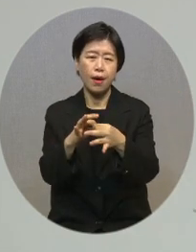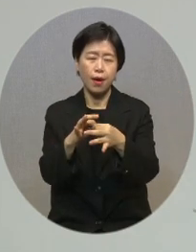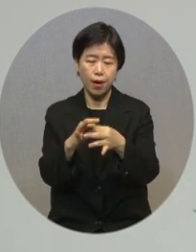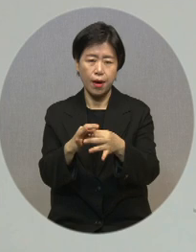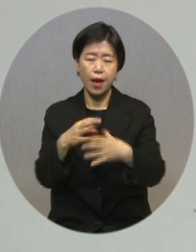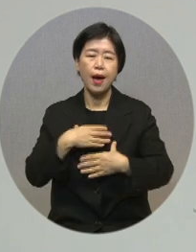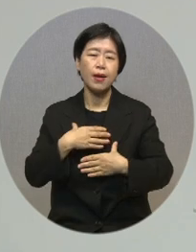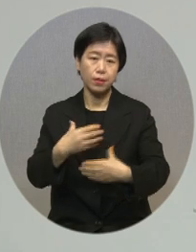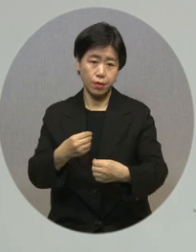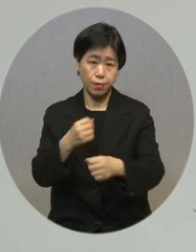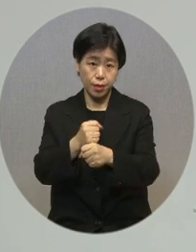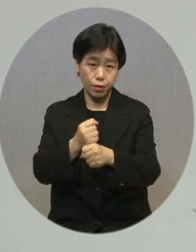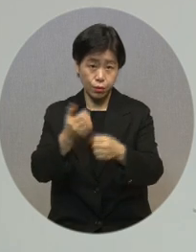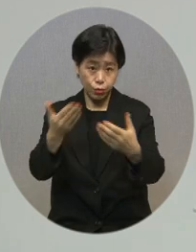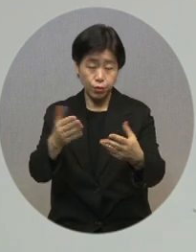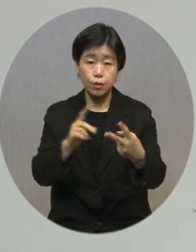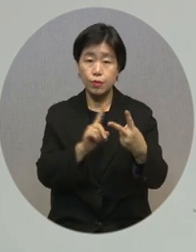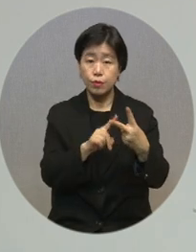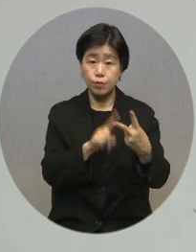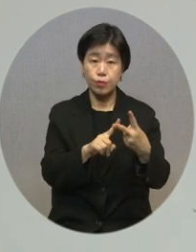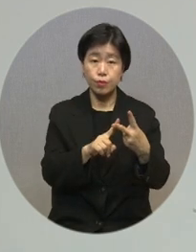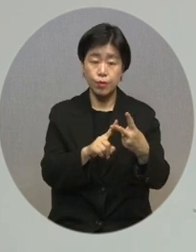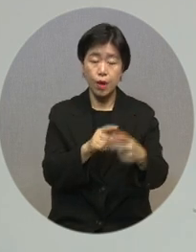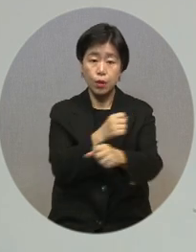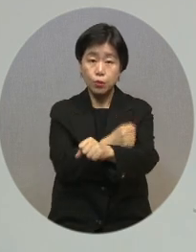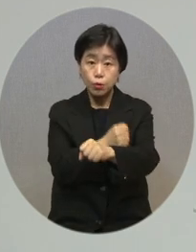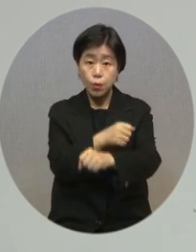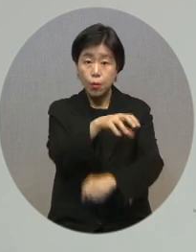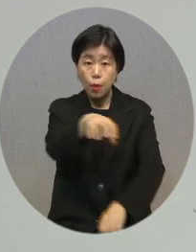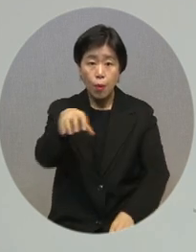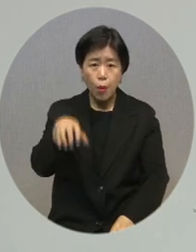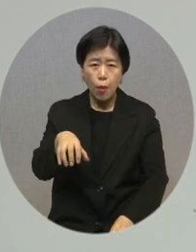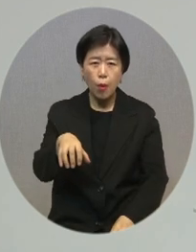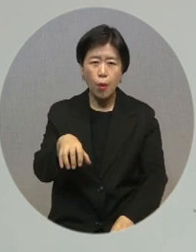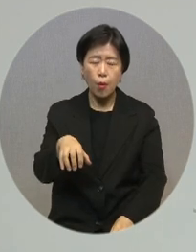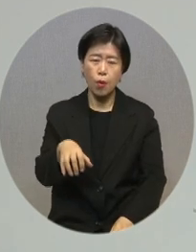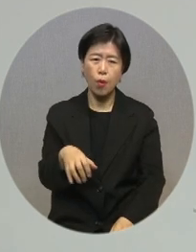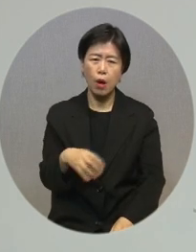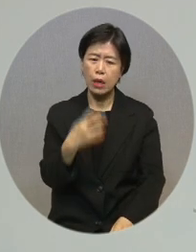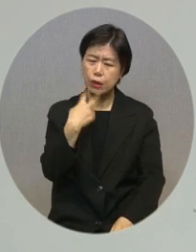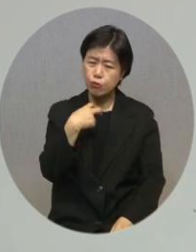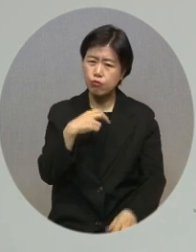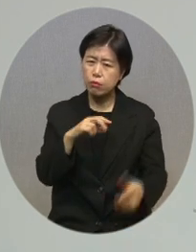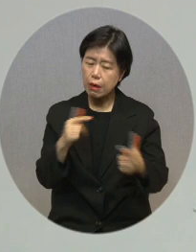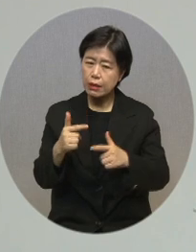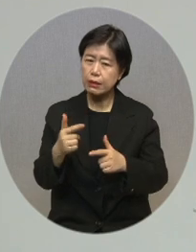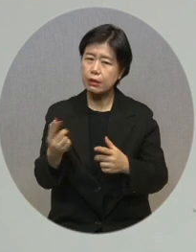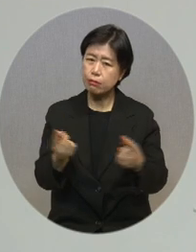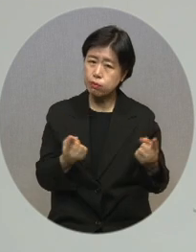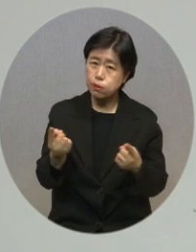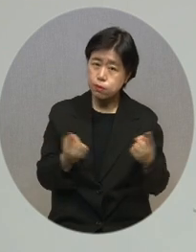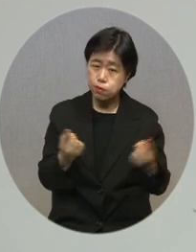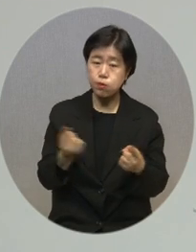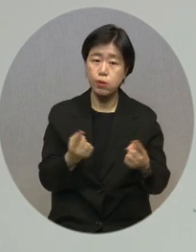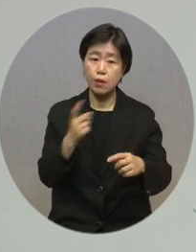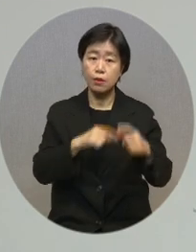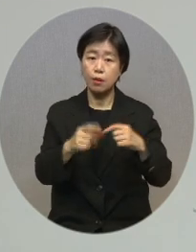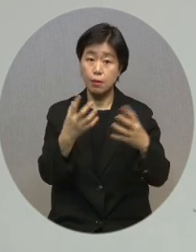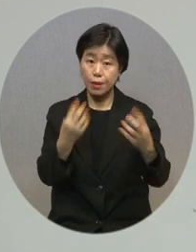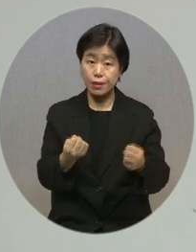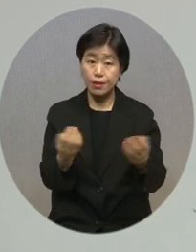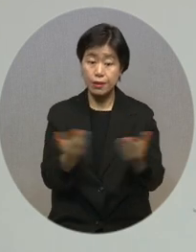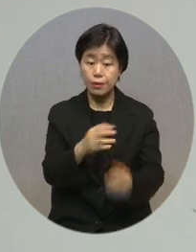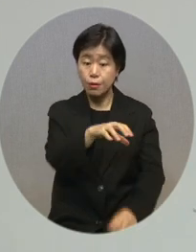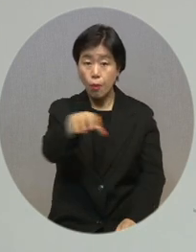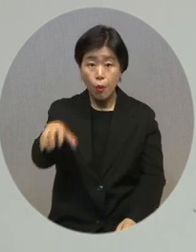두 번째는 노동시장 이중구조를 개선하고 노동시장을 좀 유연하게 해서 더 많은 일자리를 창출할 수 있는